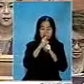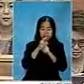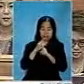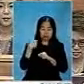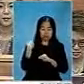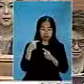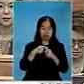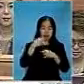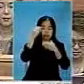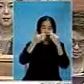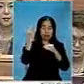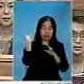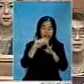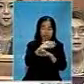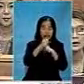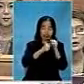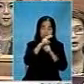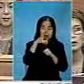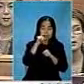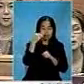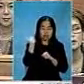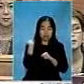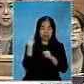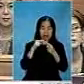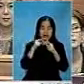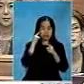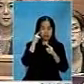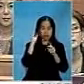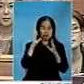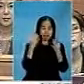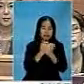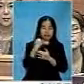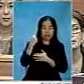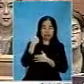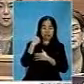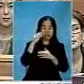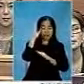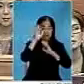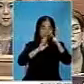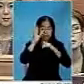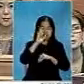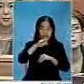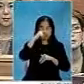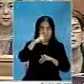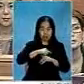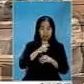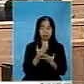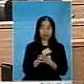นูญก่อน2540เนี่ยจะเขียนบอกอำนาจอธิปไตยมาจากปวงชนชาว